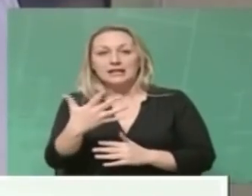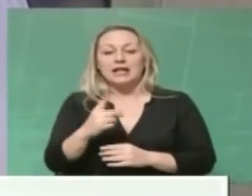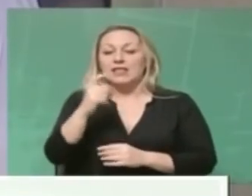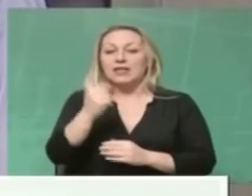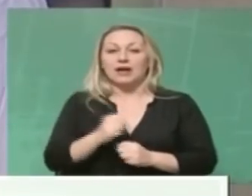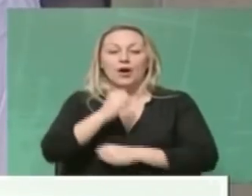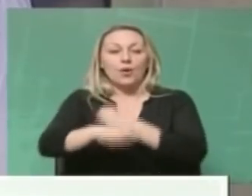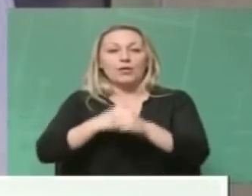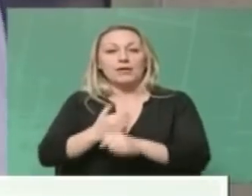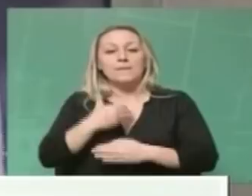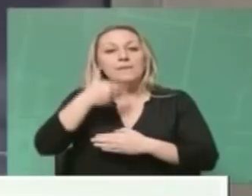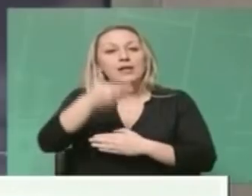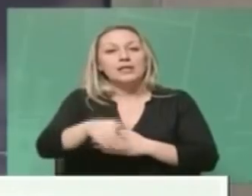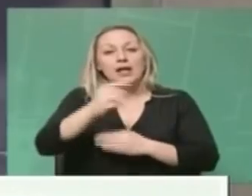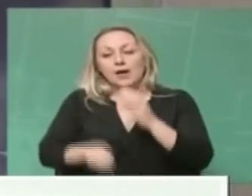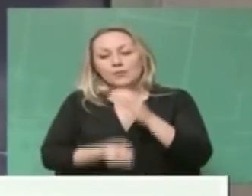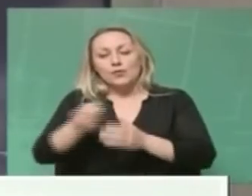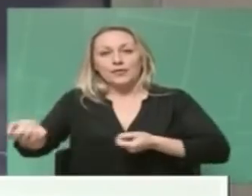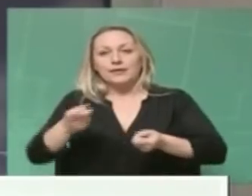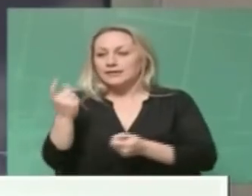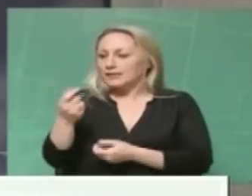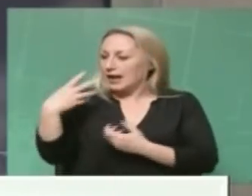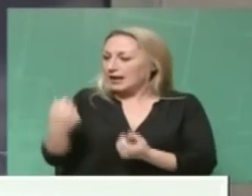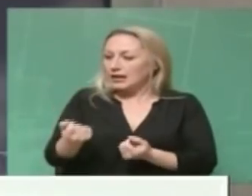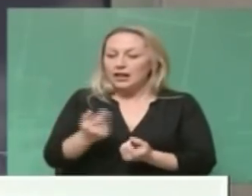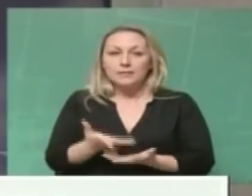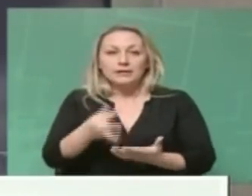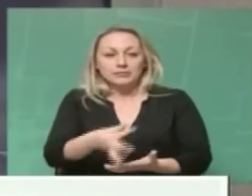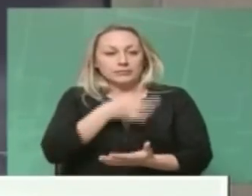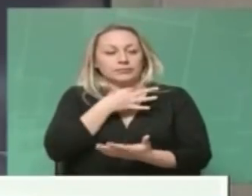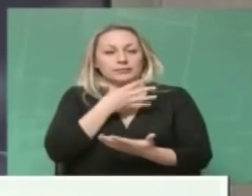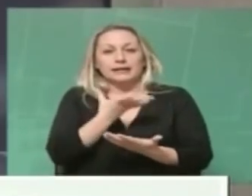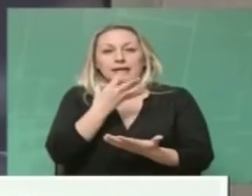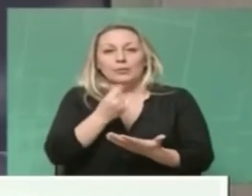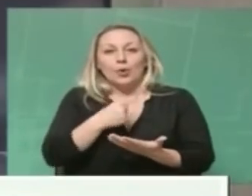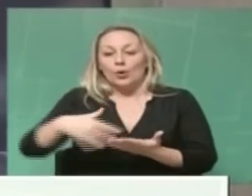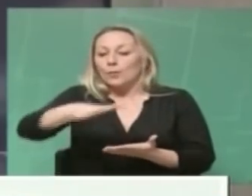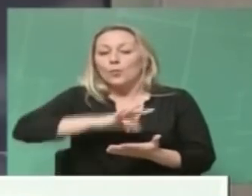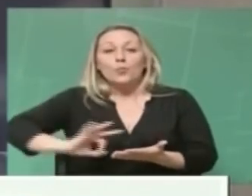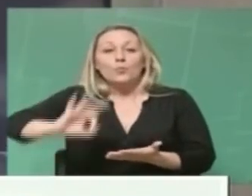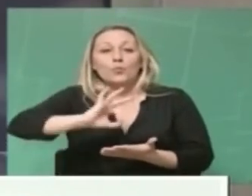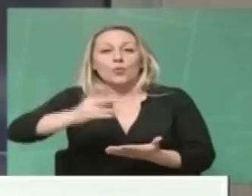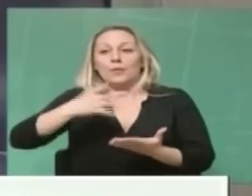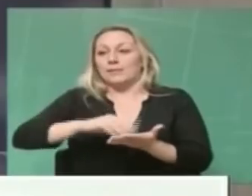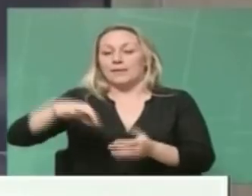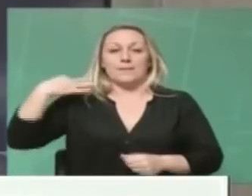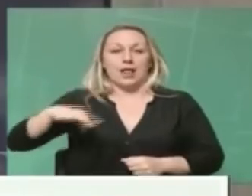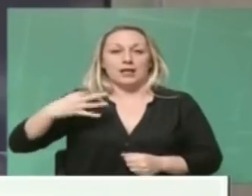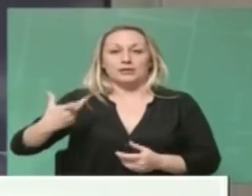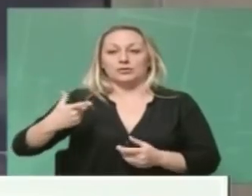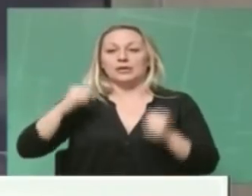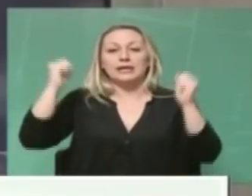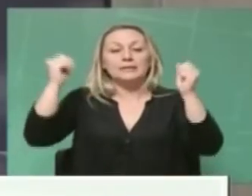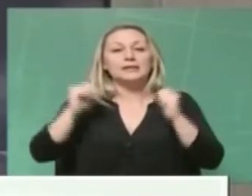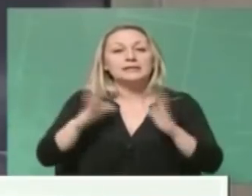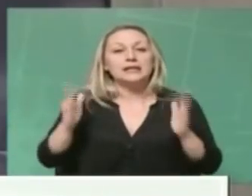πιο σύντομα, μία διοίκηση, ακόμα και αν έχει λεφτά, να μην μπορεί να κάνει τίποτα, είτε για χώρους πράσινου, είτε για χώρους γυμναστηρίων, είτε για